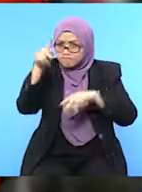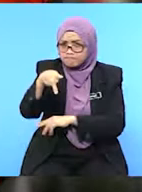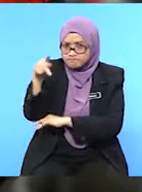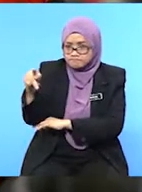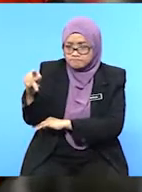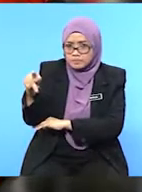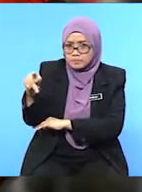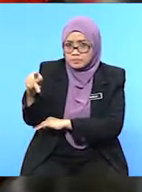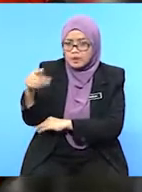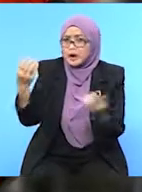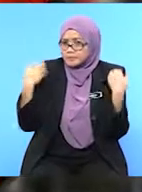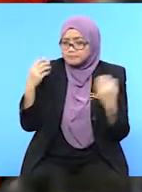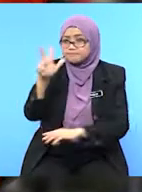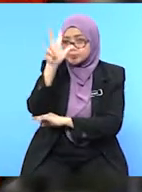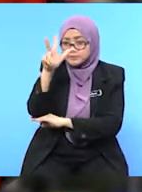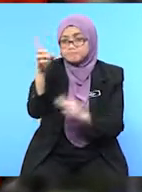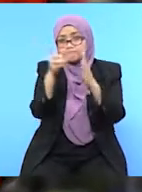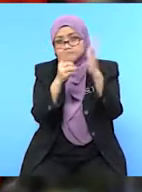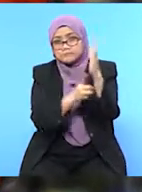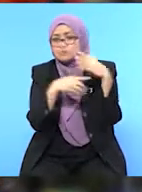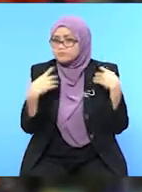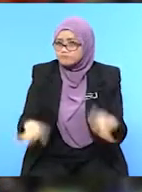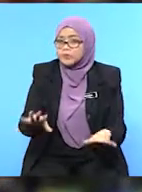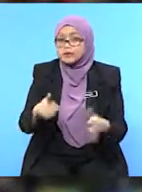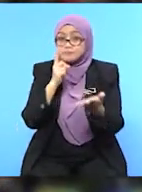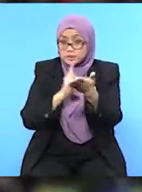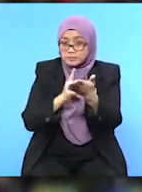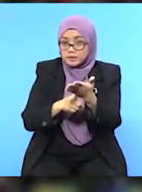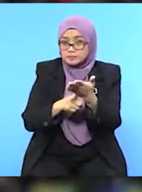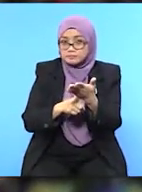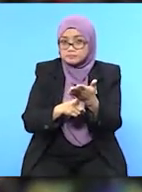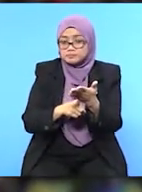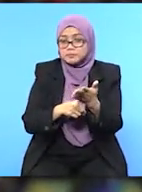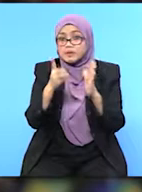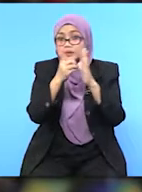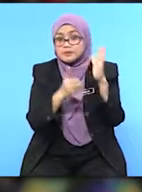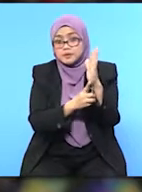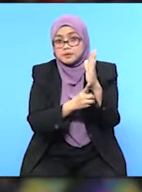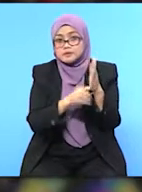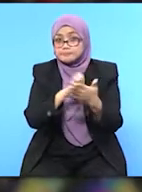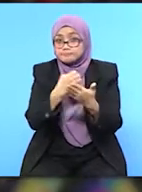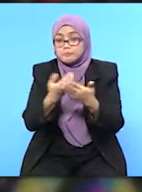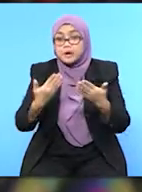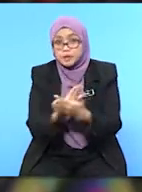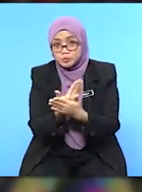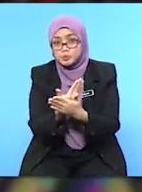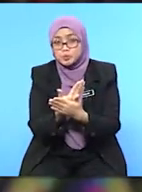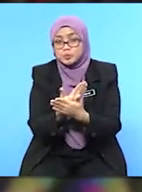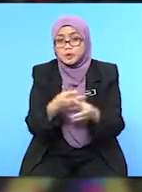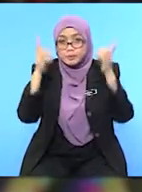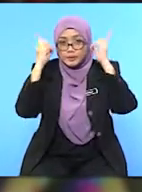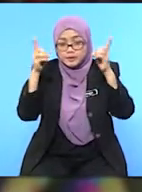terdapat juga telah dicatat oleh peneliti yaitu bahasa ekonomi baru dasar pembangunan nasional dan